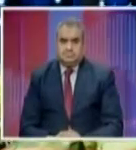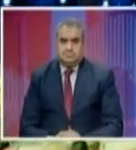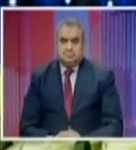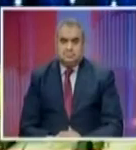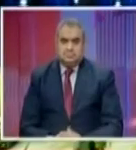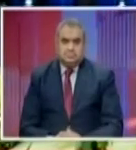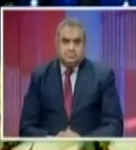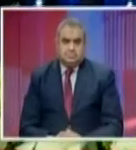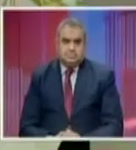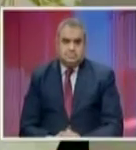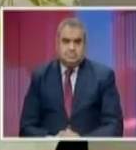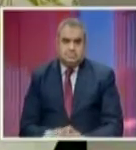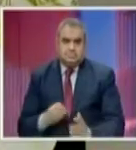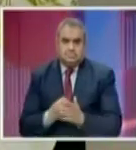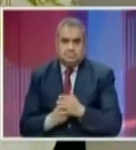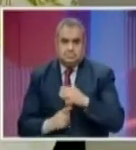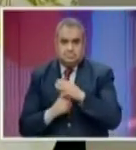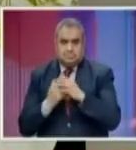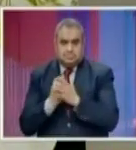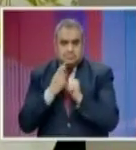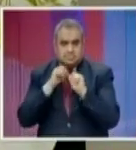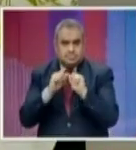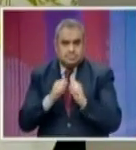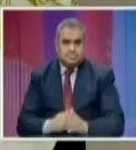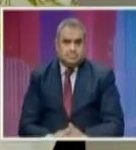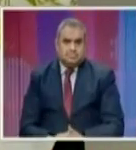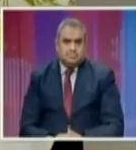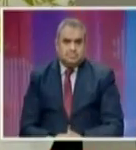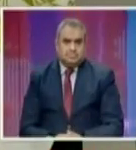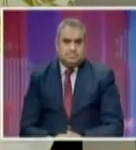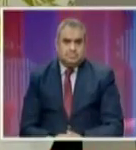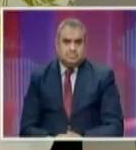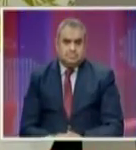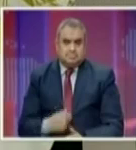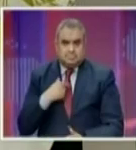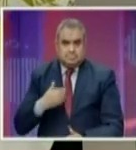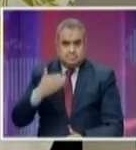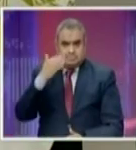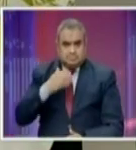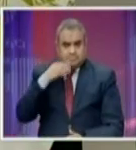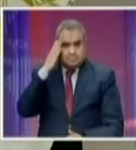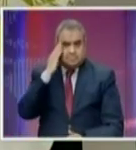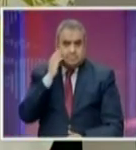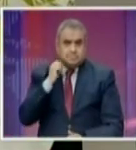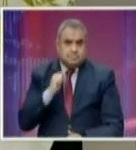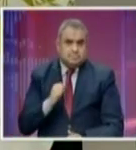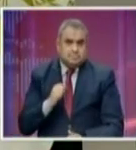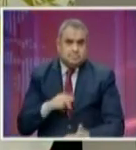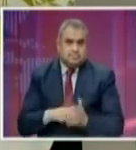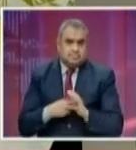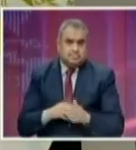سياكم انا كليه اداب قسم اجتماع انا اشكر الدكتور عامر معده اتحيت انا